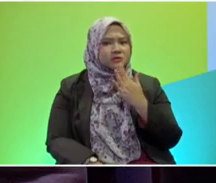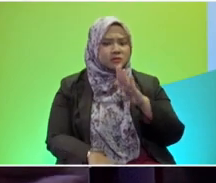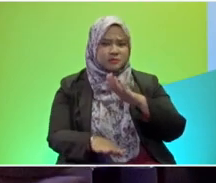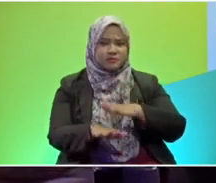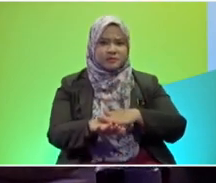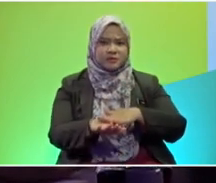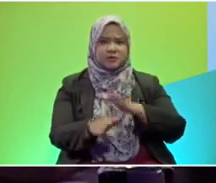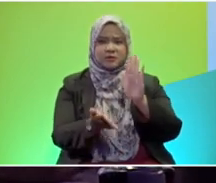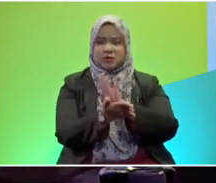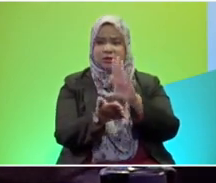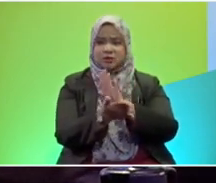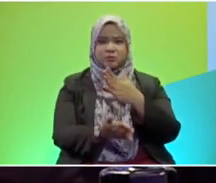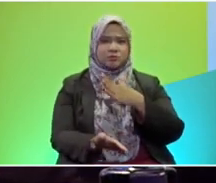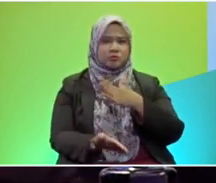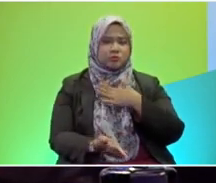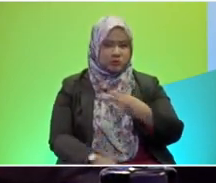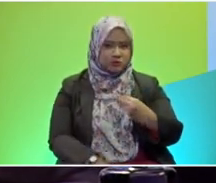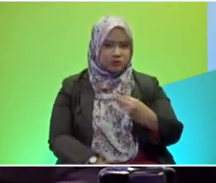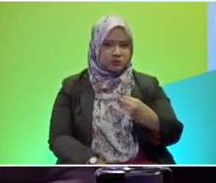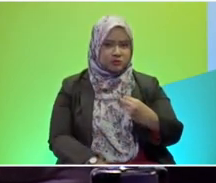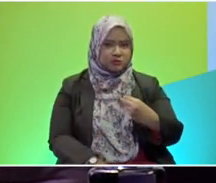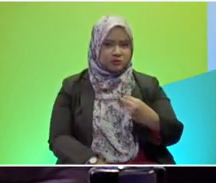Pelangi pada pelangi